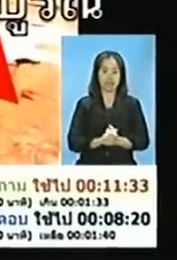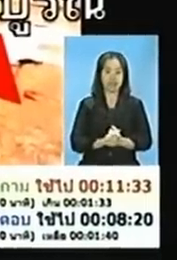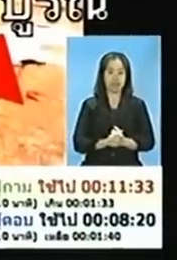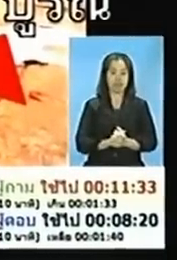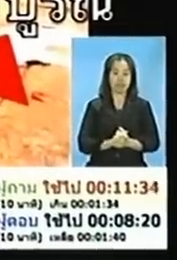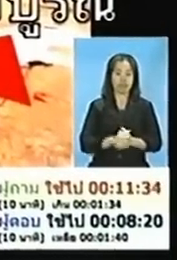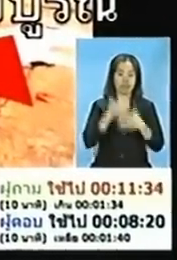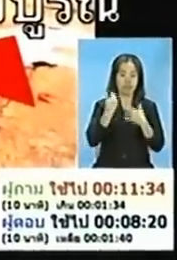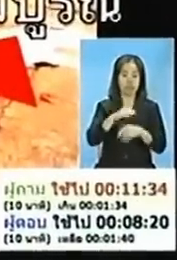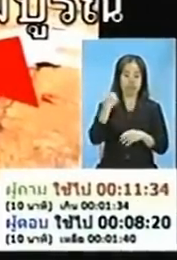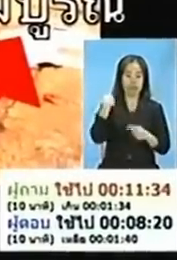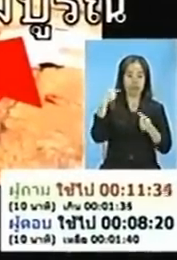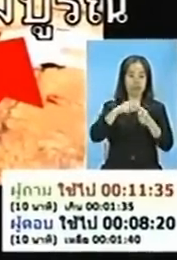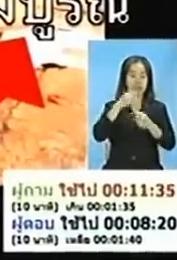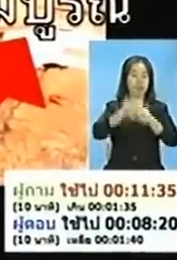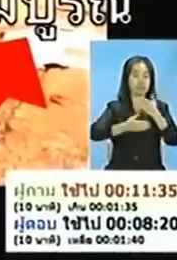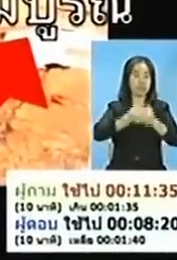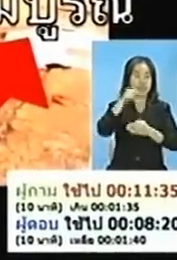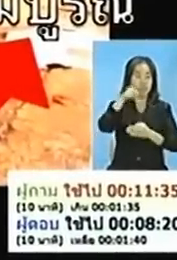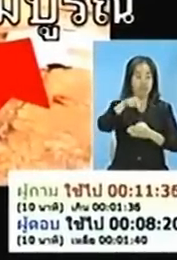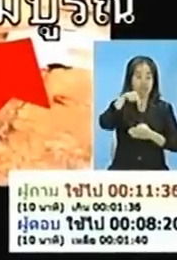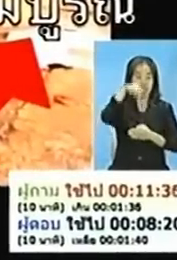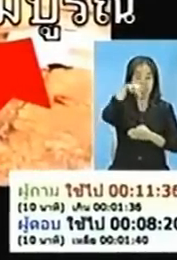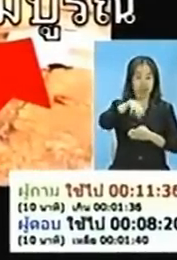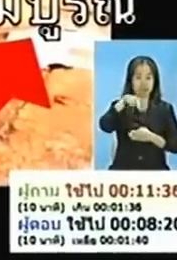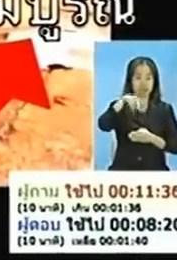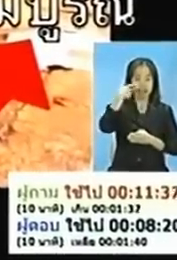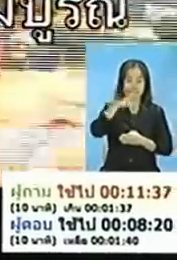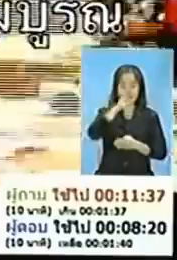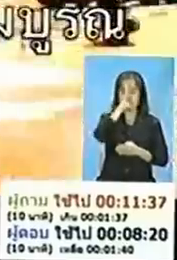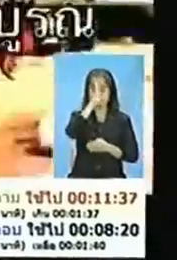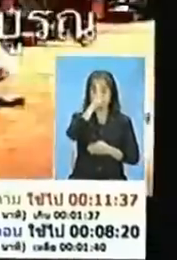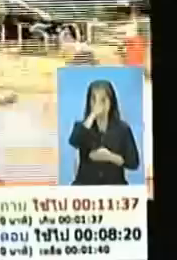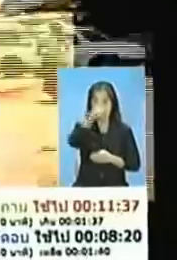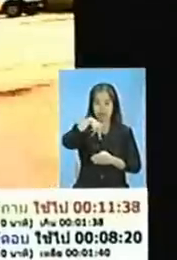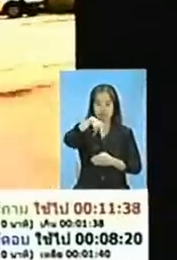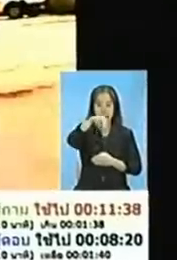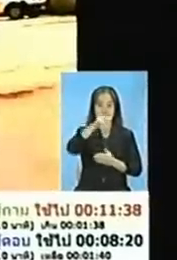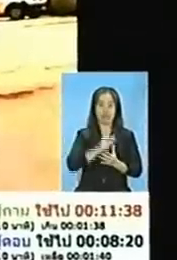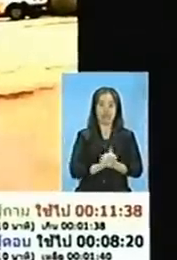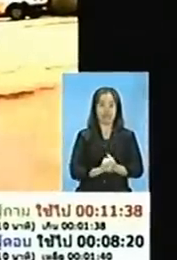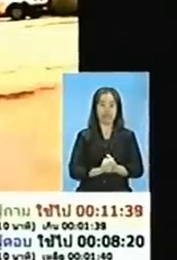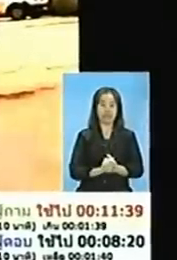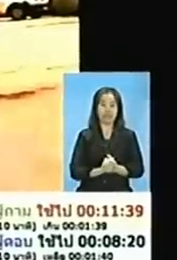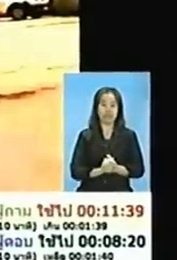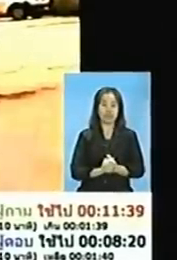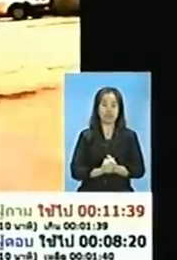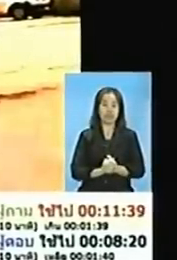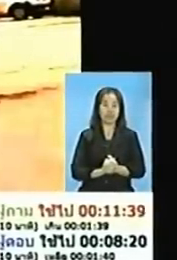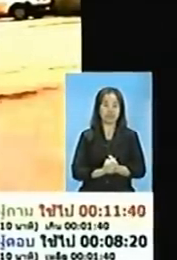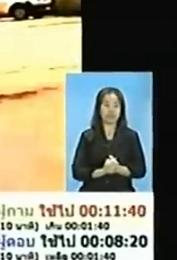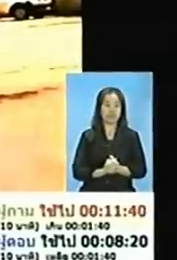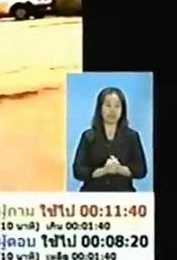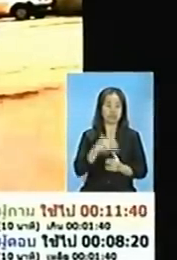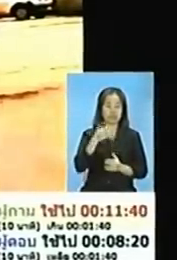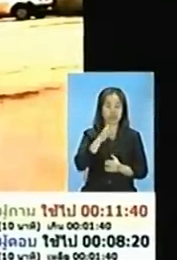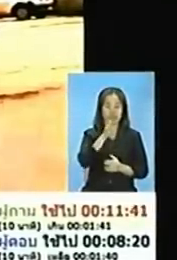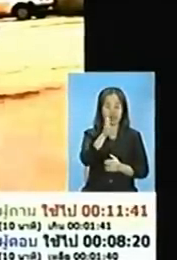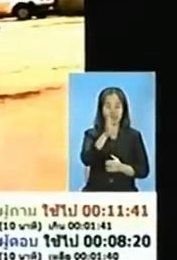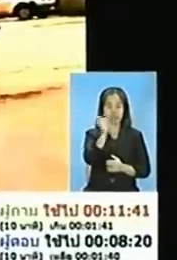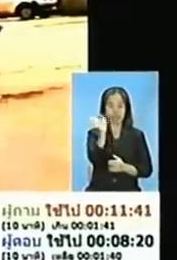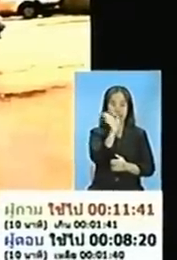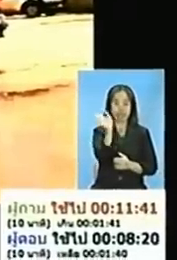หลังตลาดทรัพย์สมบูรณ์ตรงไปตรงไปฮะแล้วก็เลี้ยวขว